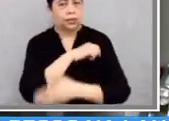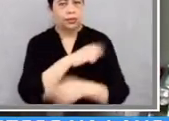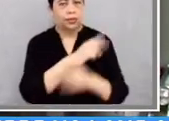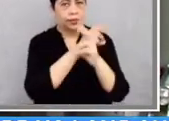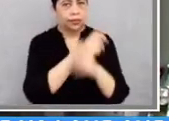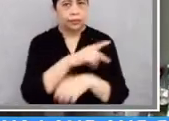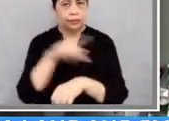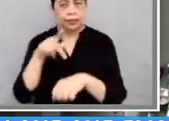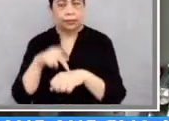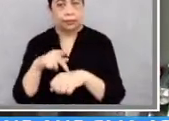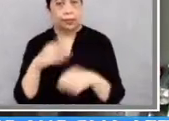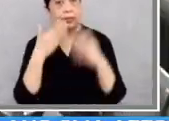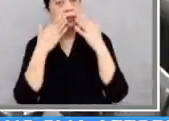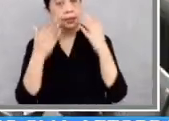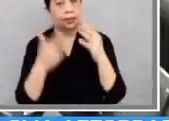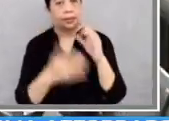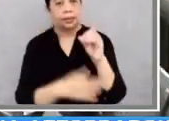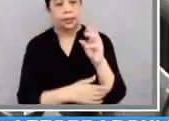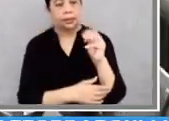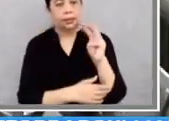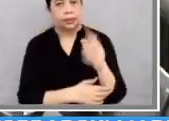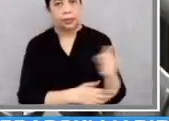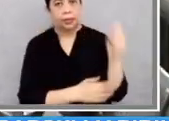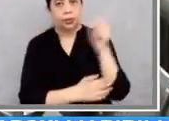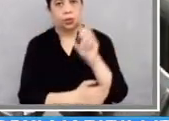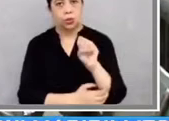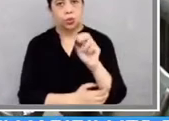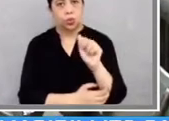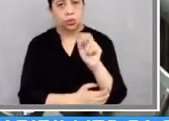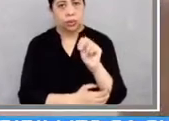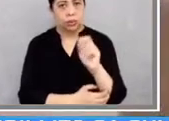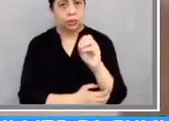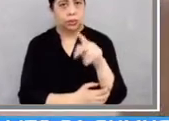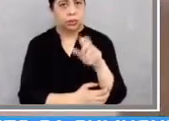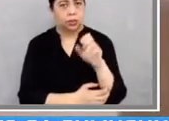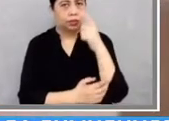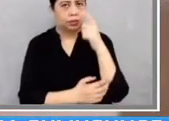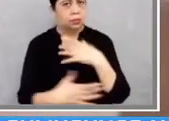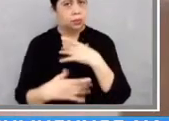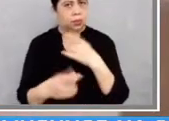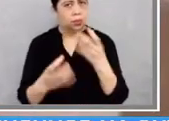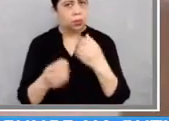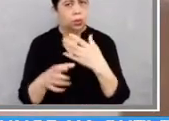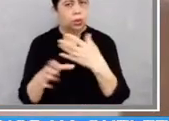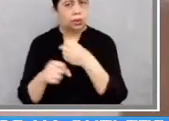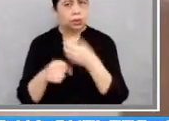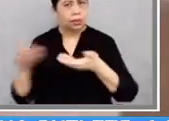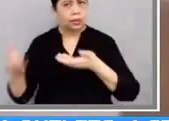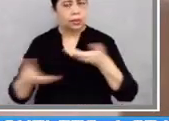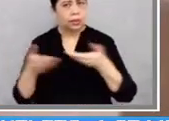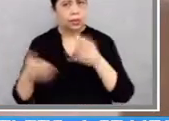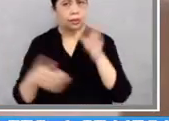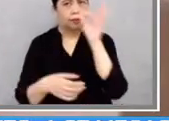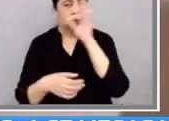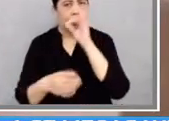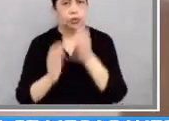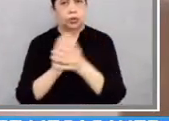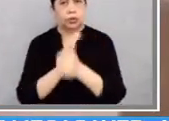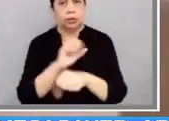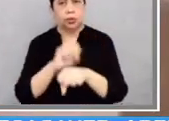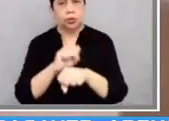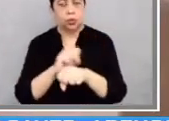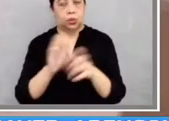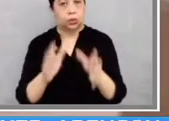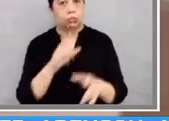Nagpasalamat naman si Migrant Worker Secretary Susan Ople para sa kanilang interest na mag-recruit ng mga Pinoy skilled worker. Pagtitiyak niya, may